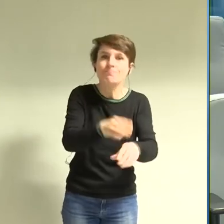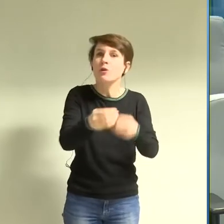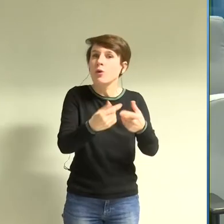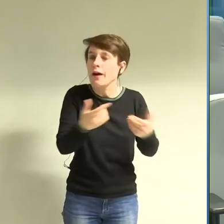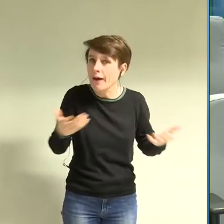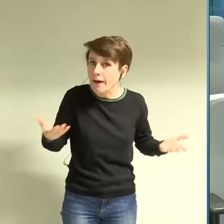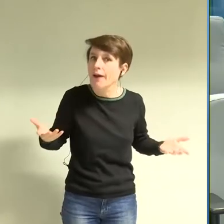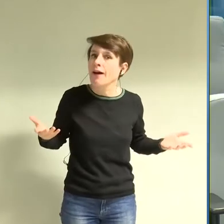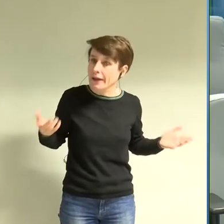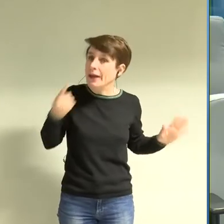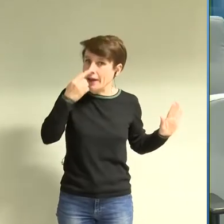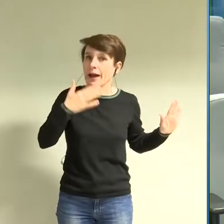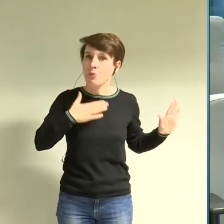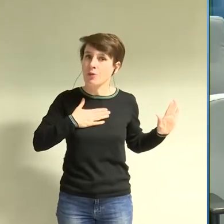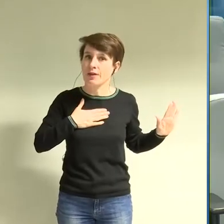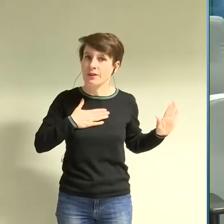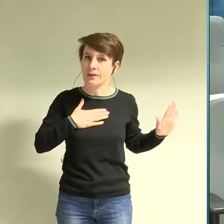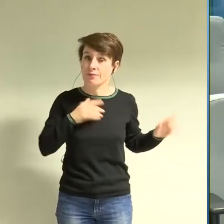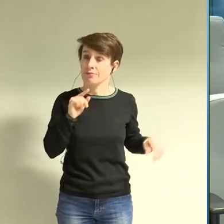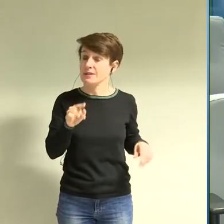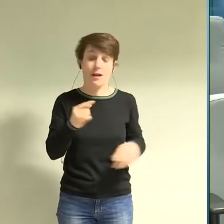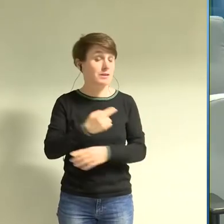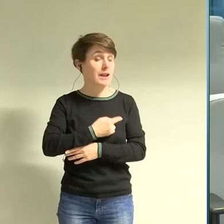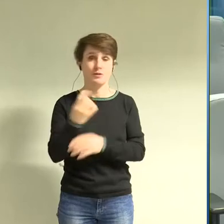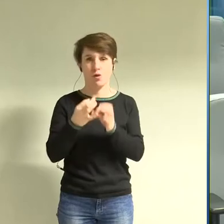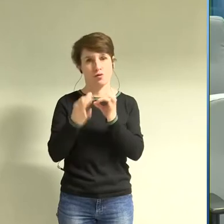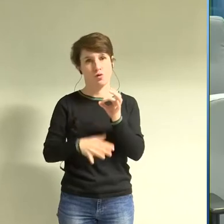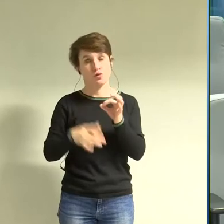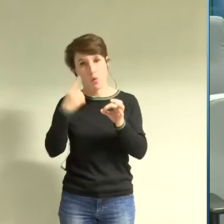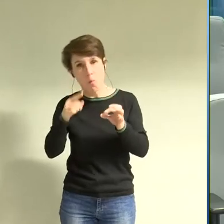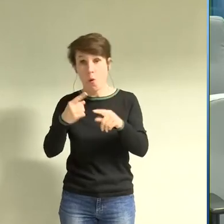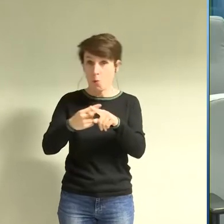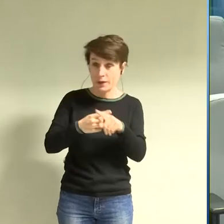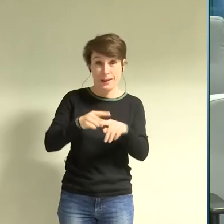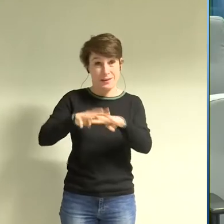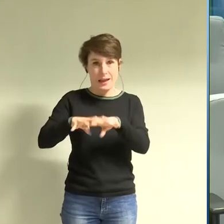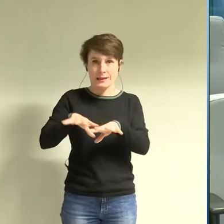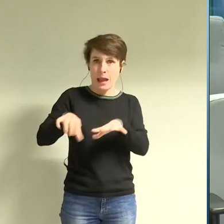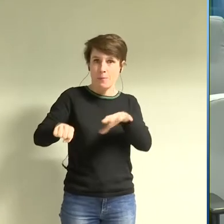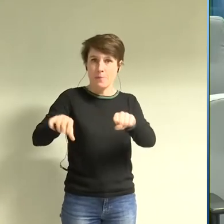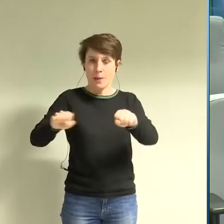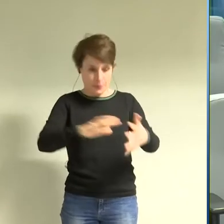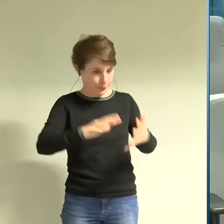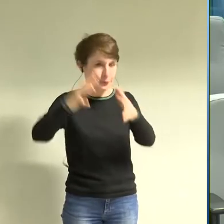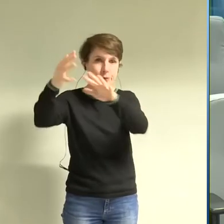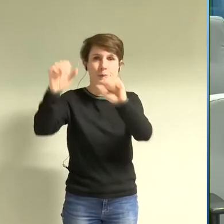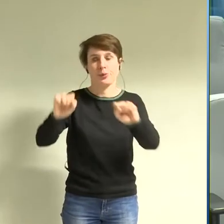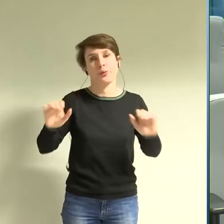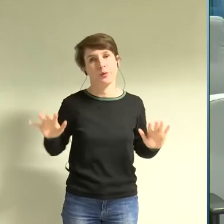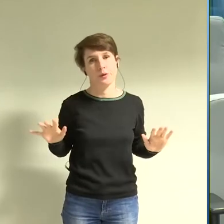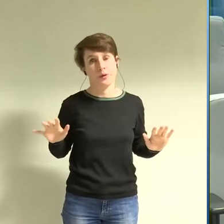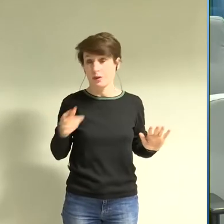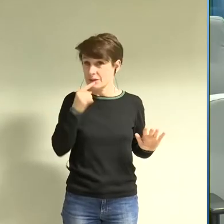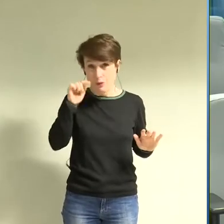mon avis à notre avis c'est la seule façon que la reconquête de ces quartiers se fera c'est au modifiant la